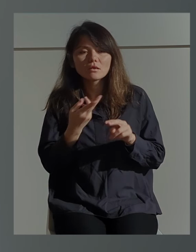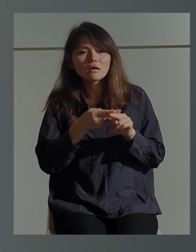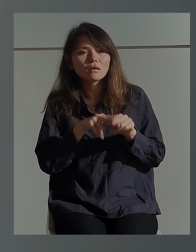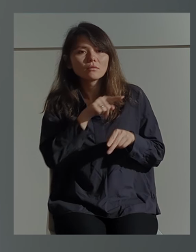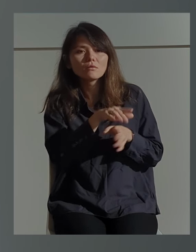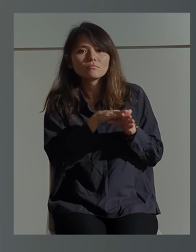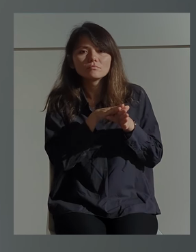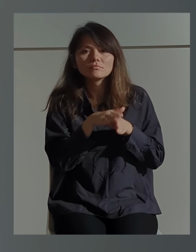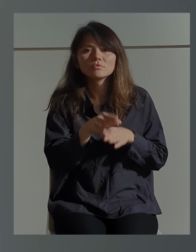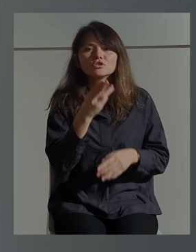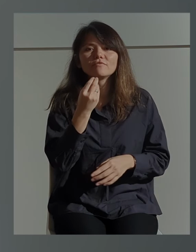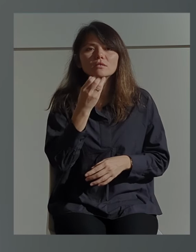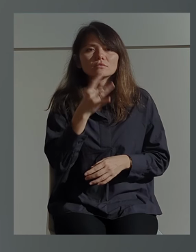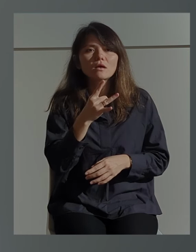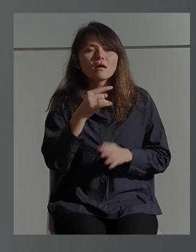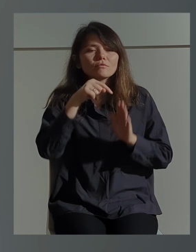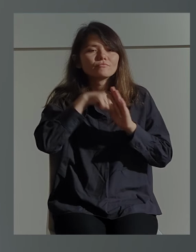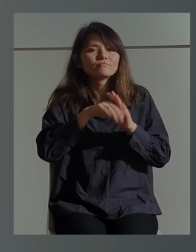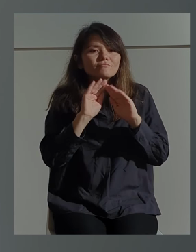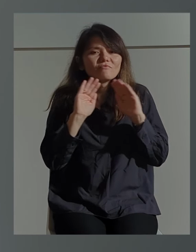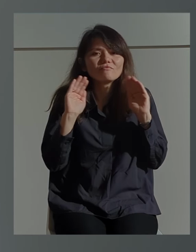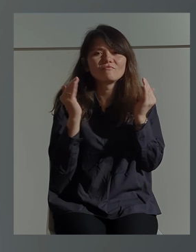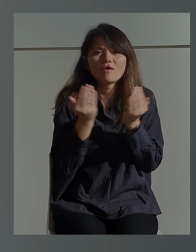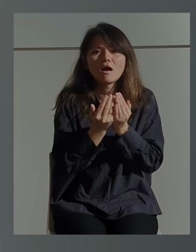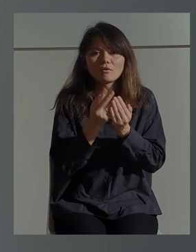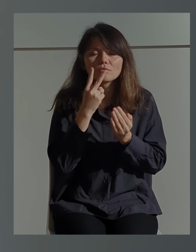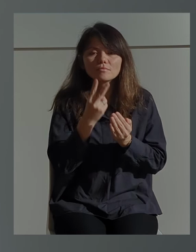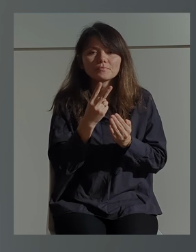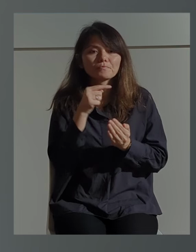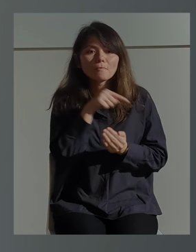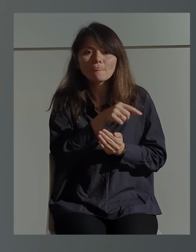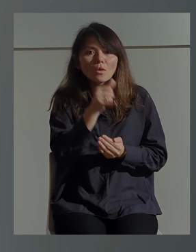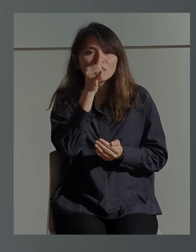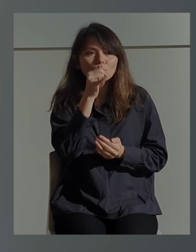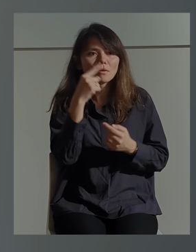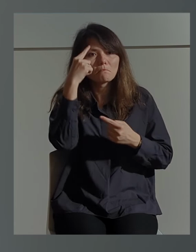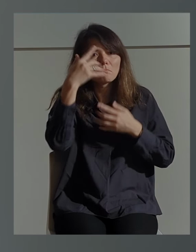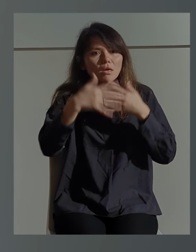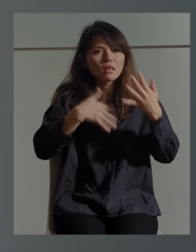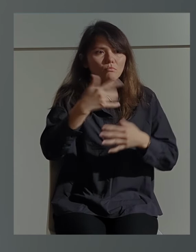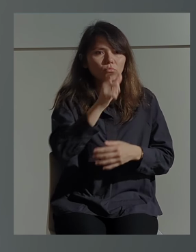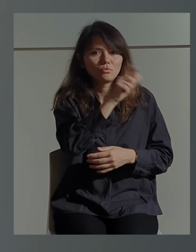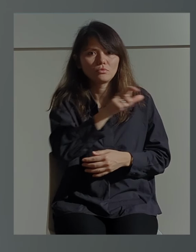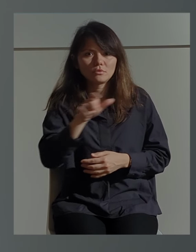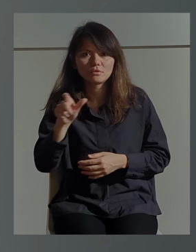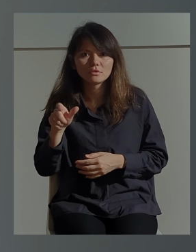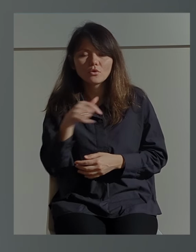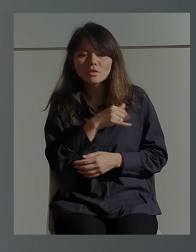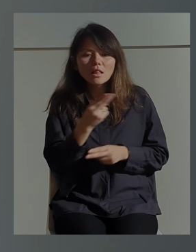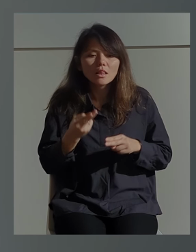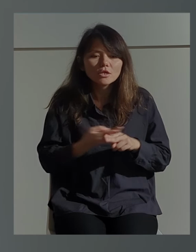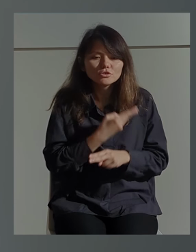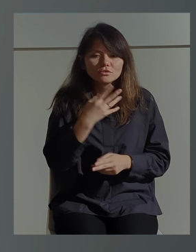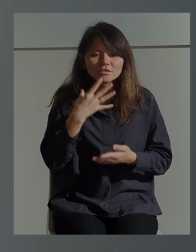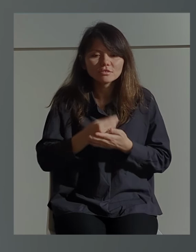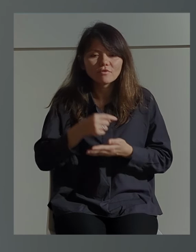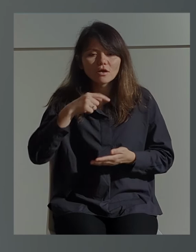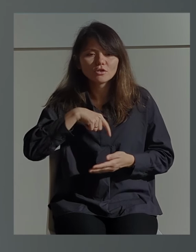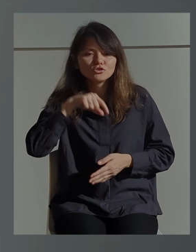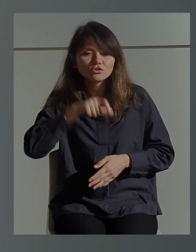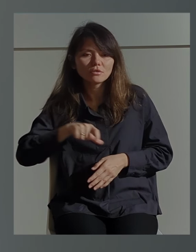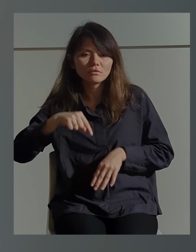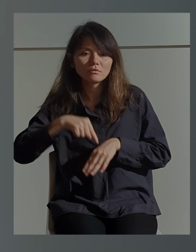То есть он такой швейцар в вакууме А швейцар в вакууме конечно не могут ничего перепутать Они же лишены человеческого содержания их работа -